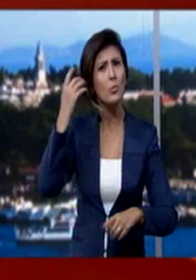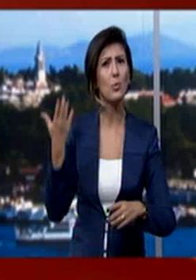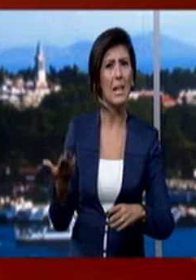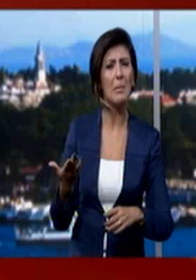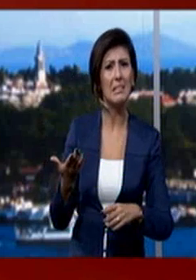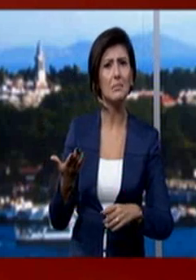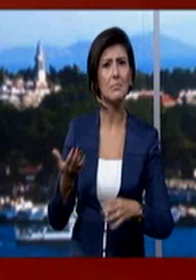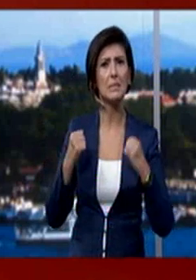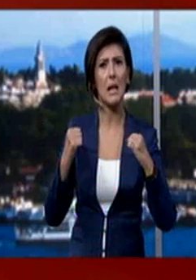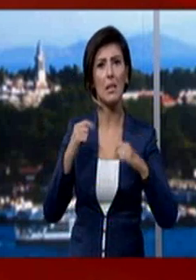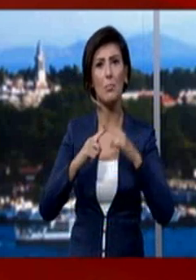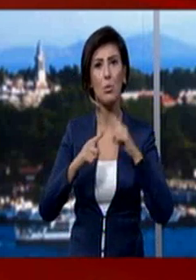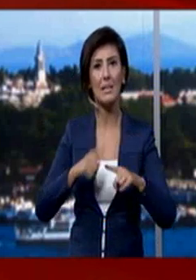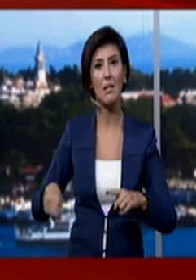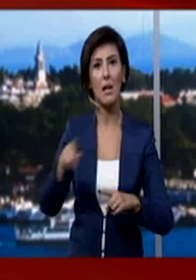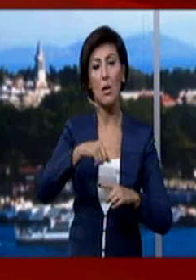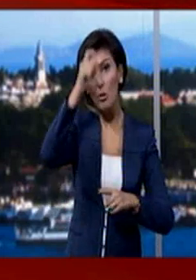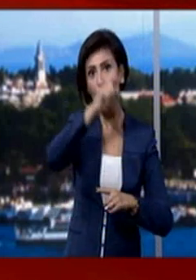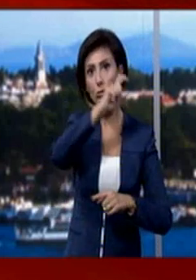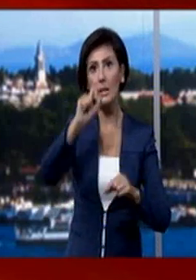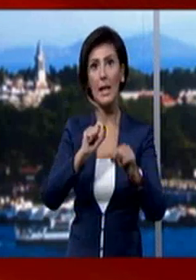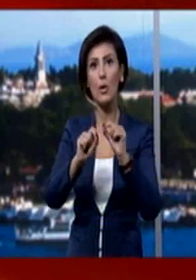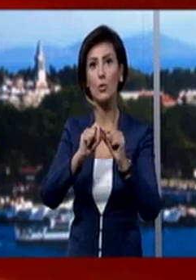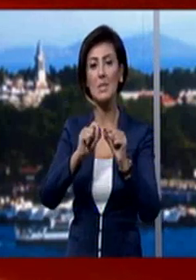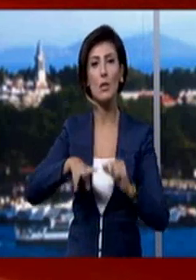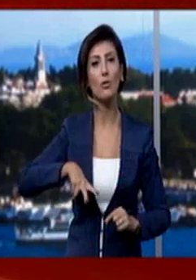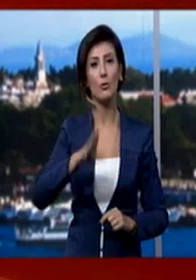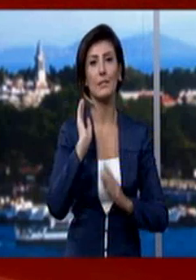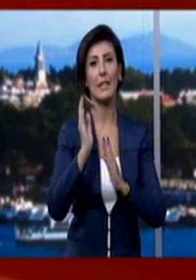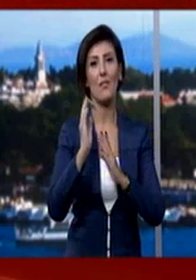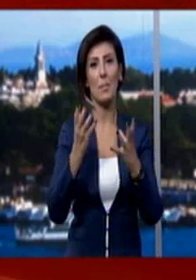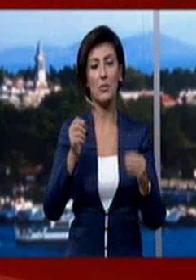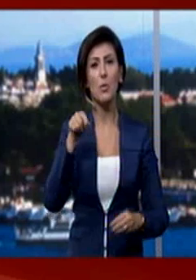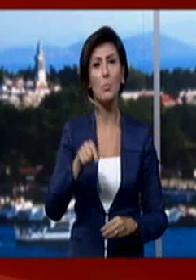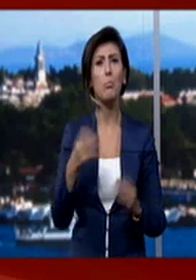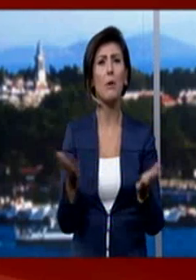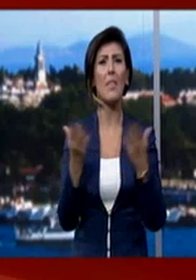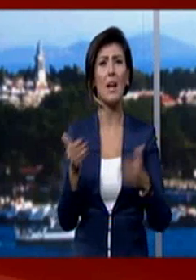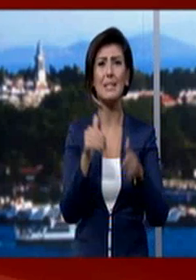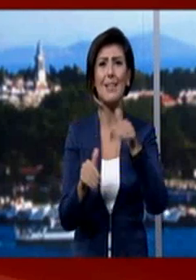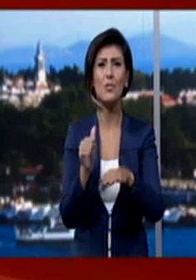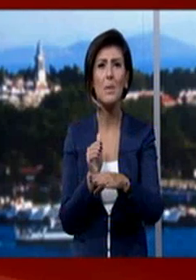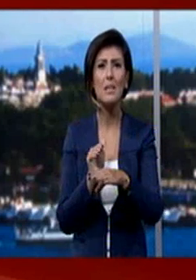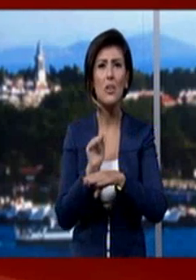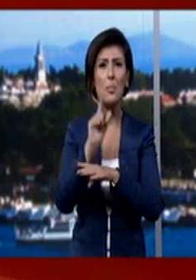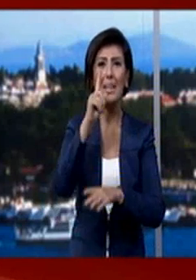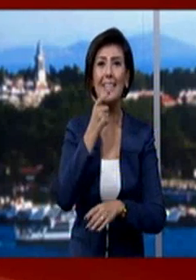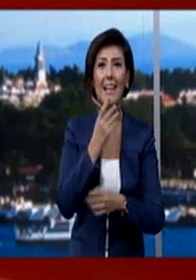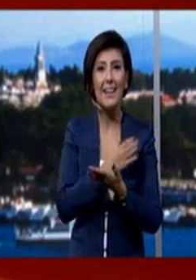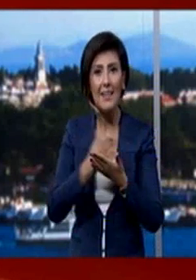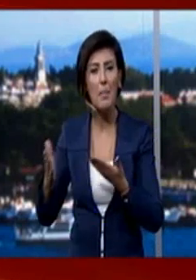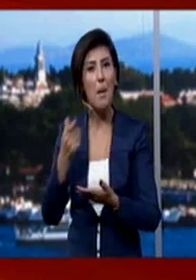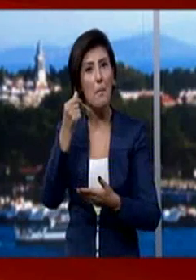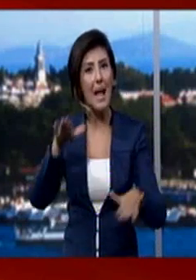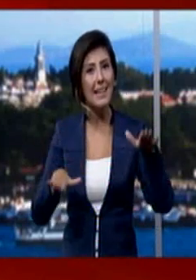öngörülebilirliği sağlayan politikalarla Türkiye ekonomisi yoluna devam edecek. Bu kadar seçim yaşadığımız bir yıla rağmen bakın